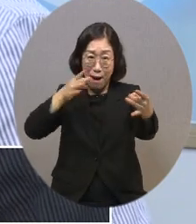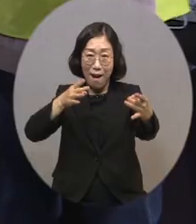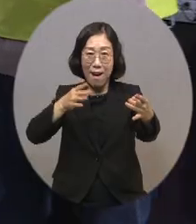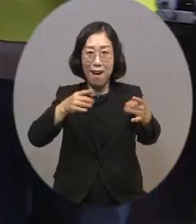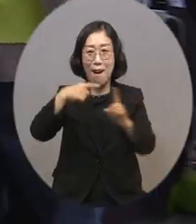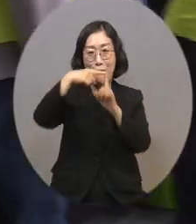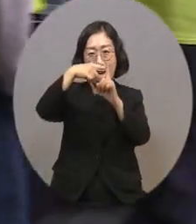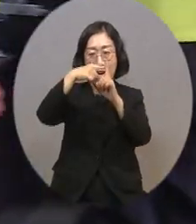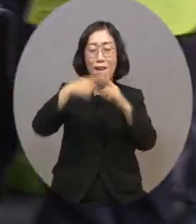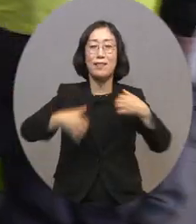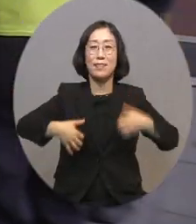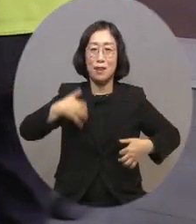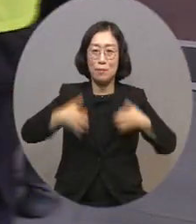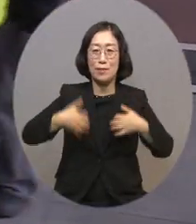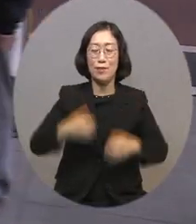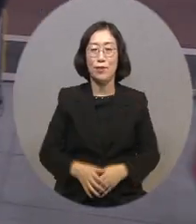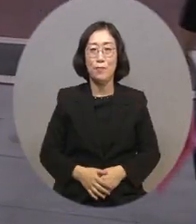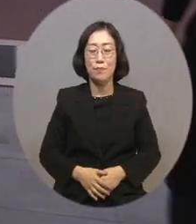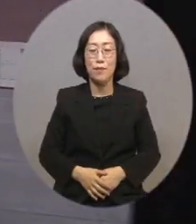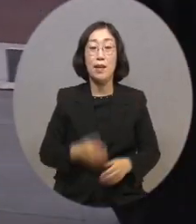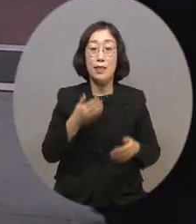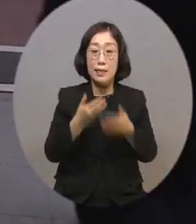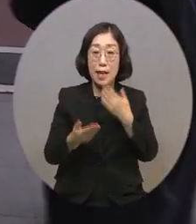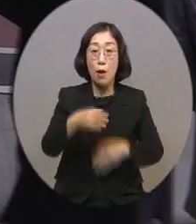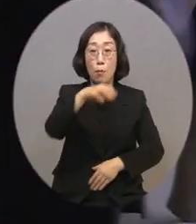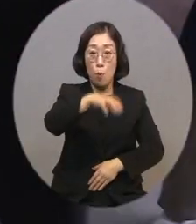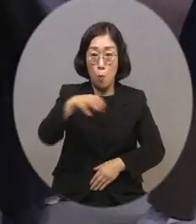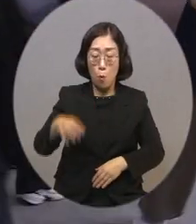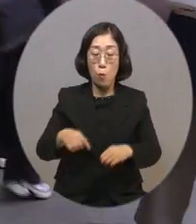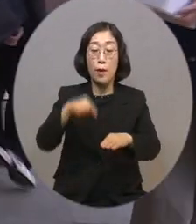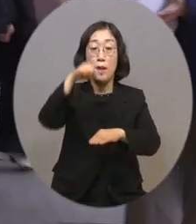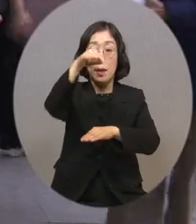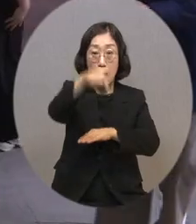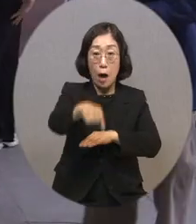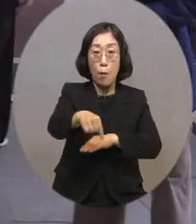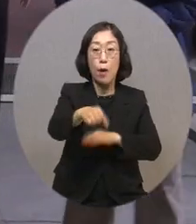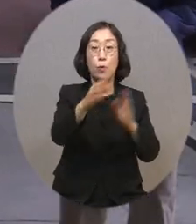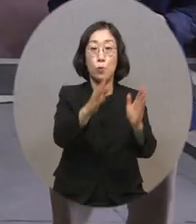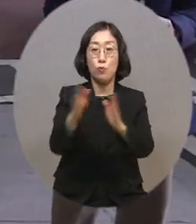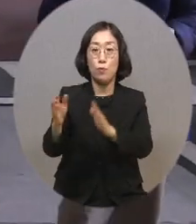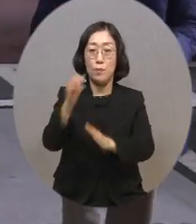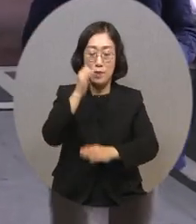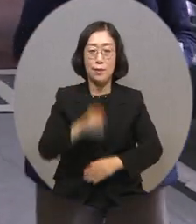같아요. 다양한 체험 부스는 야외로도 이어졌는데요.